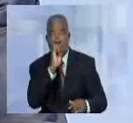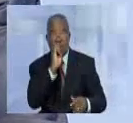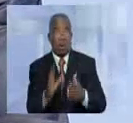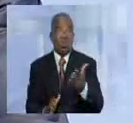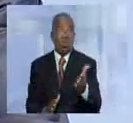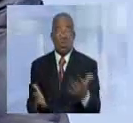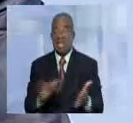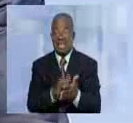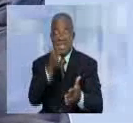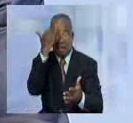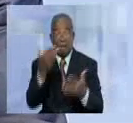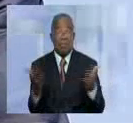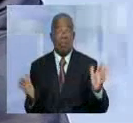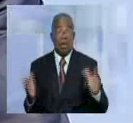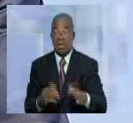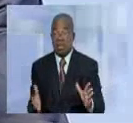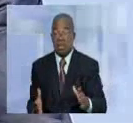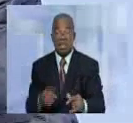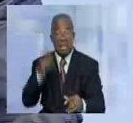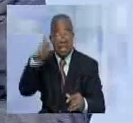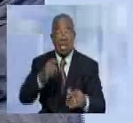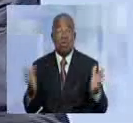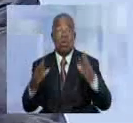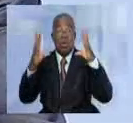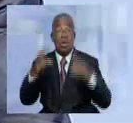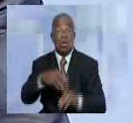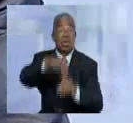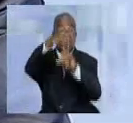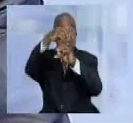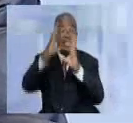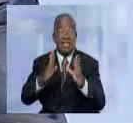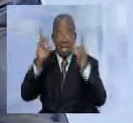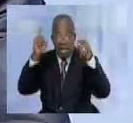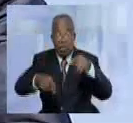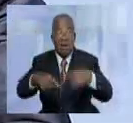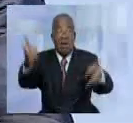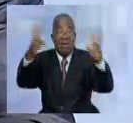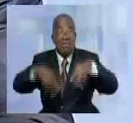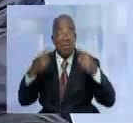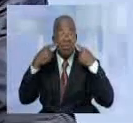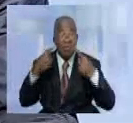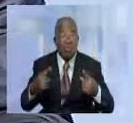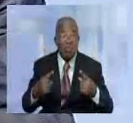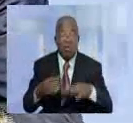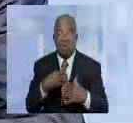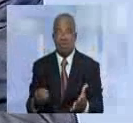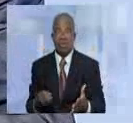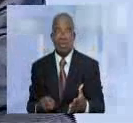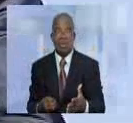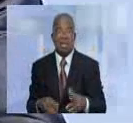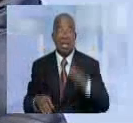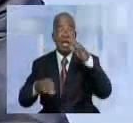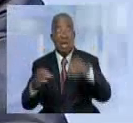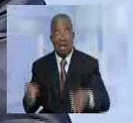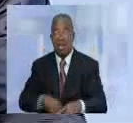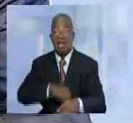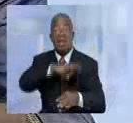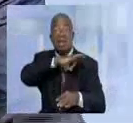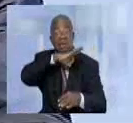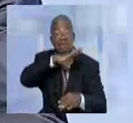propositions. Et on s'adresse à un bureau d'études qui fait tous les calculs, section de fer, même les matériaux, tout ce qu'on doit